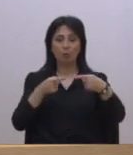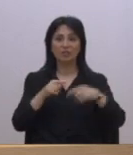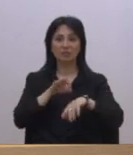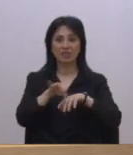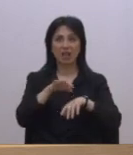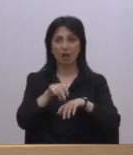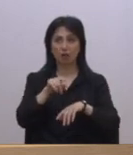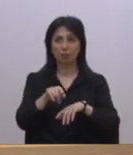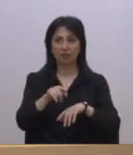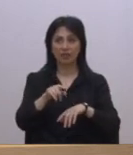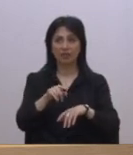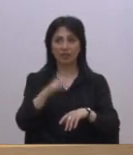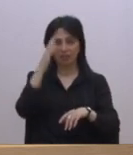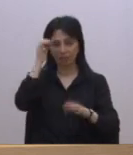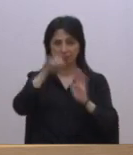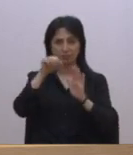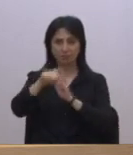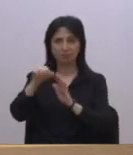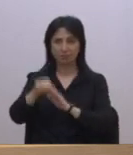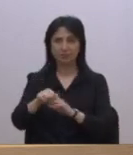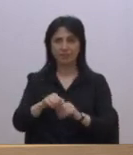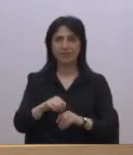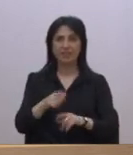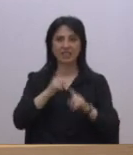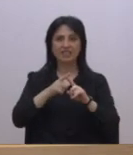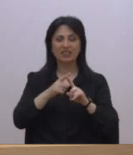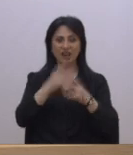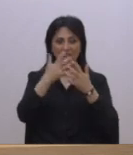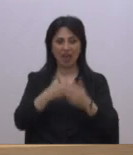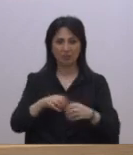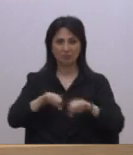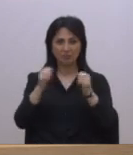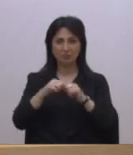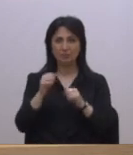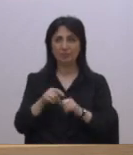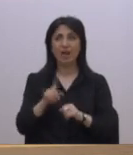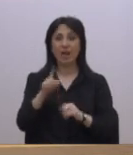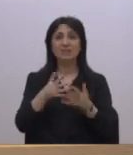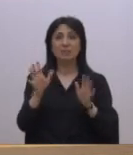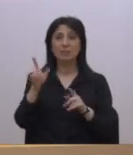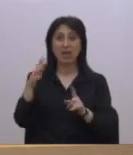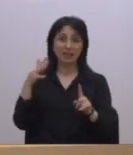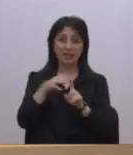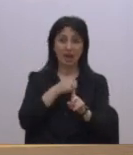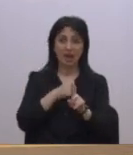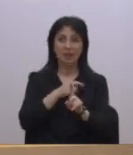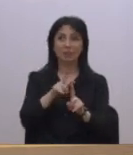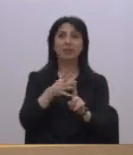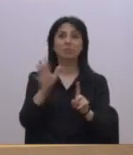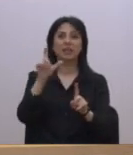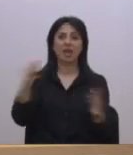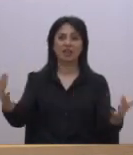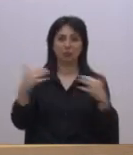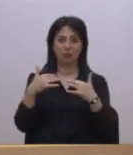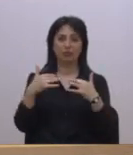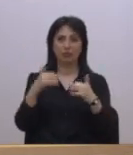ძალადობა, თავპირისპირება, დაუპირისპირეთ ძვლებისპირება, მაგრამ რაც მეტი იყო თქვენი მხრიდან აგრესია, მით მეტი